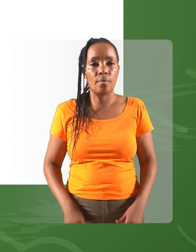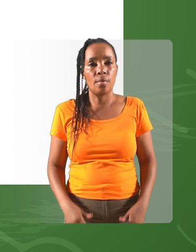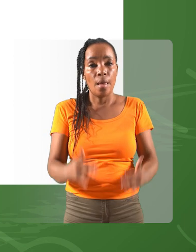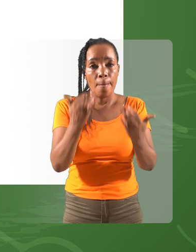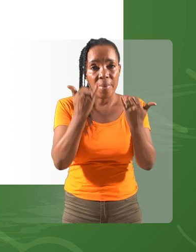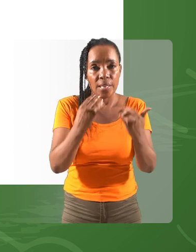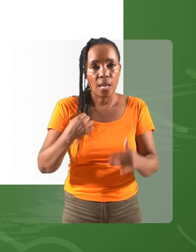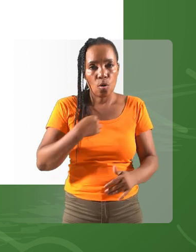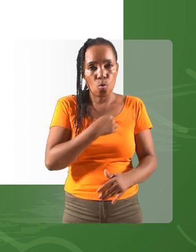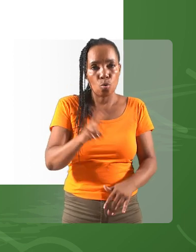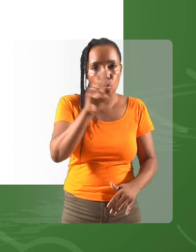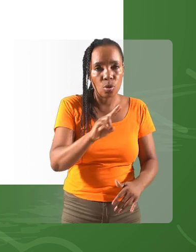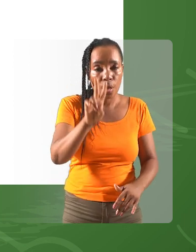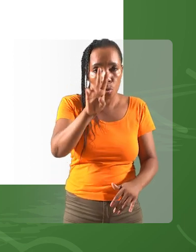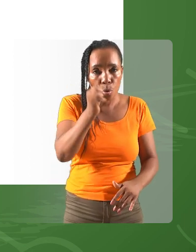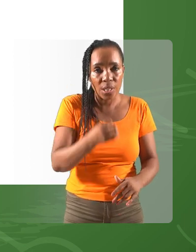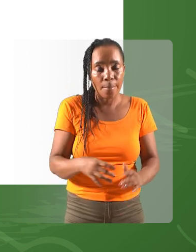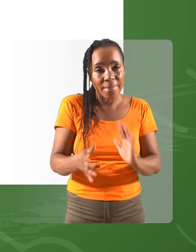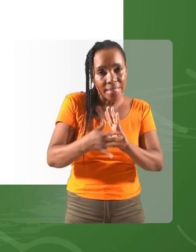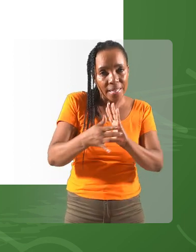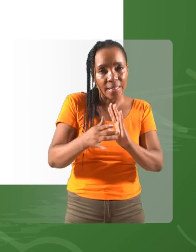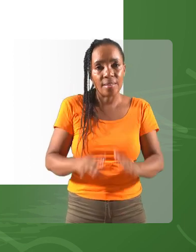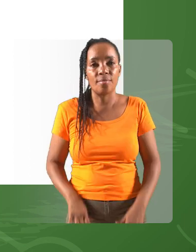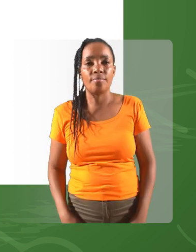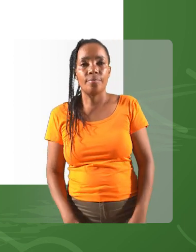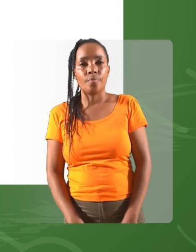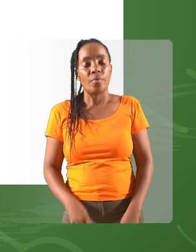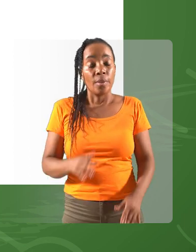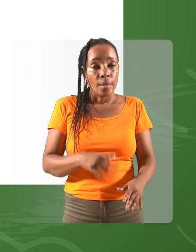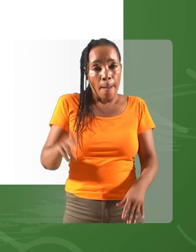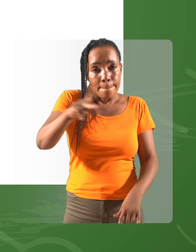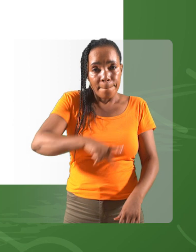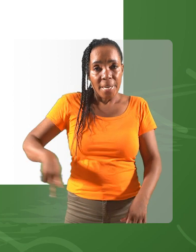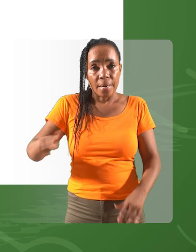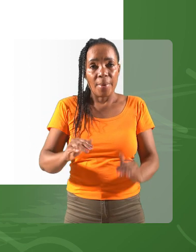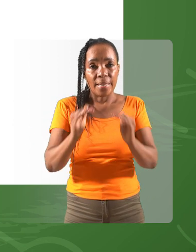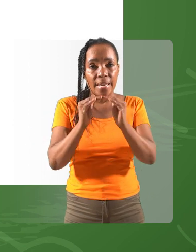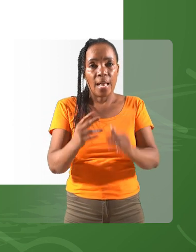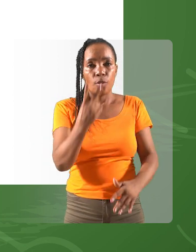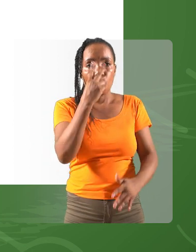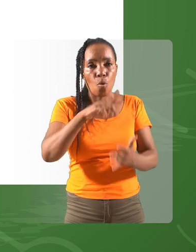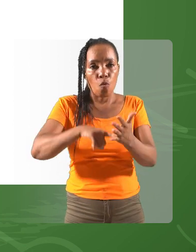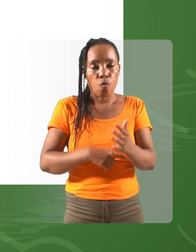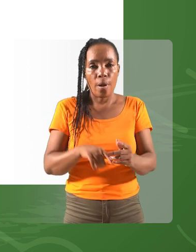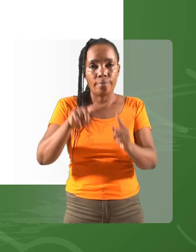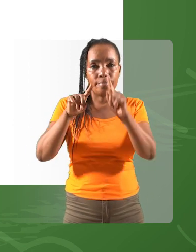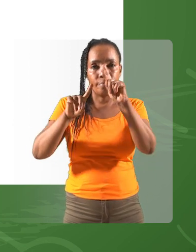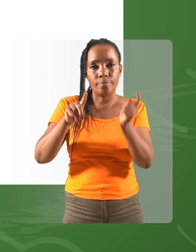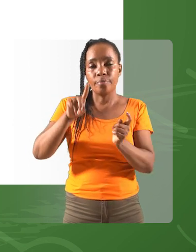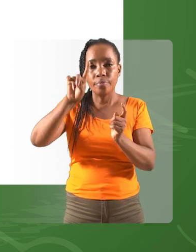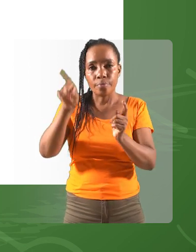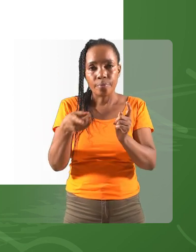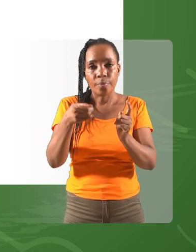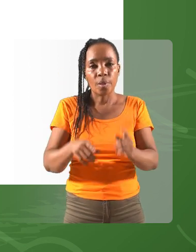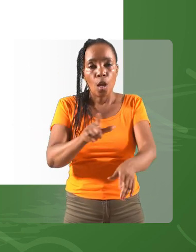deuxième formule que voici. Périmètre égale 2 fois, entre parenthèses, longueur